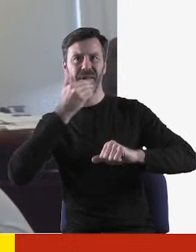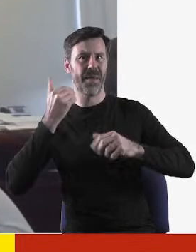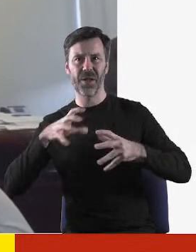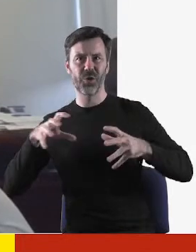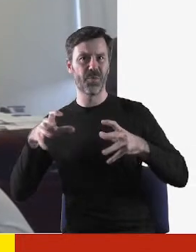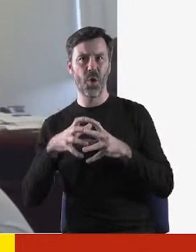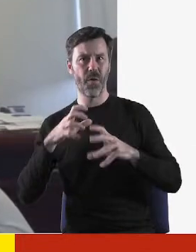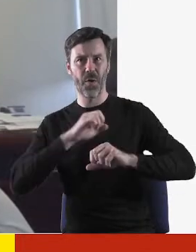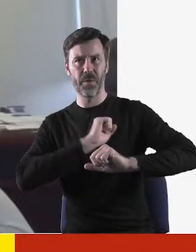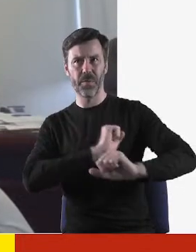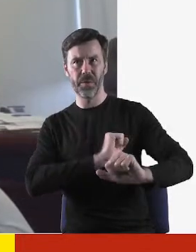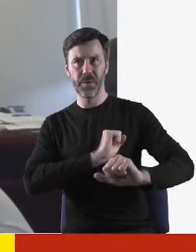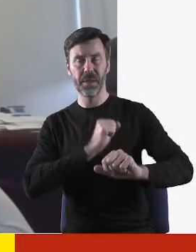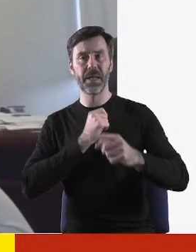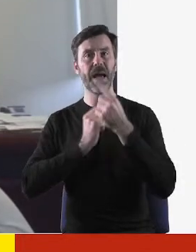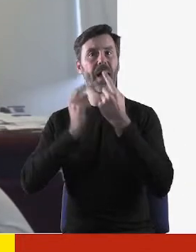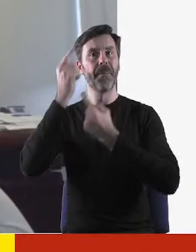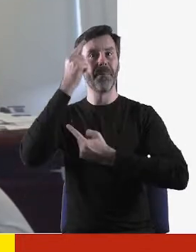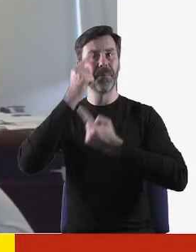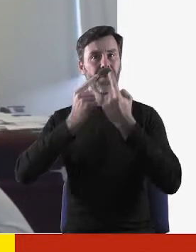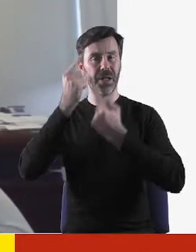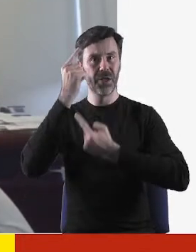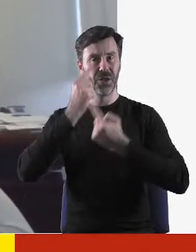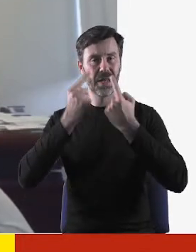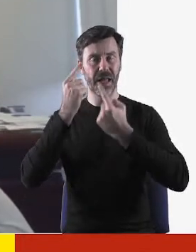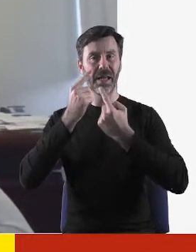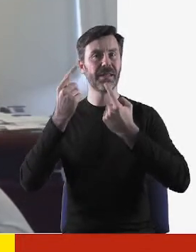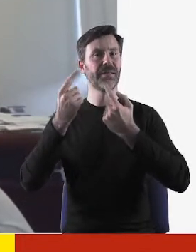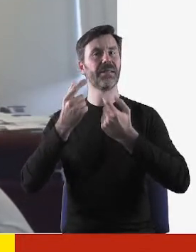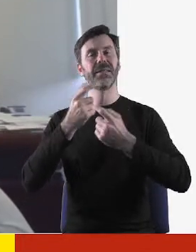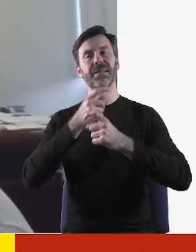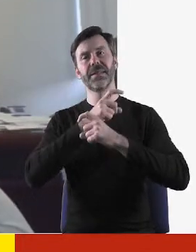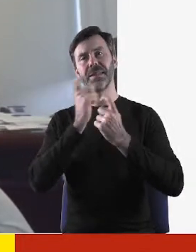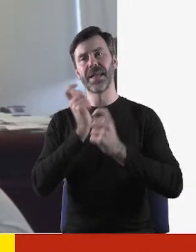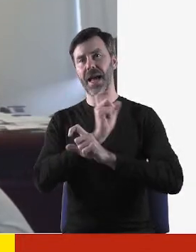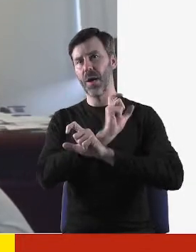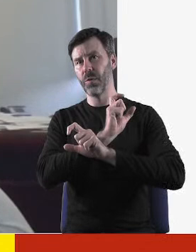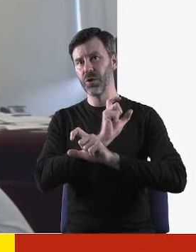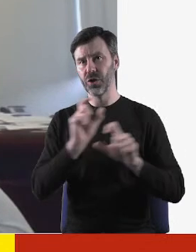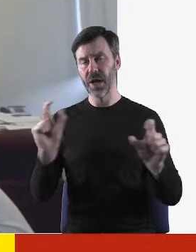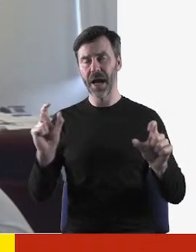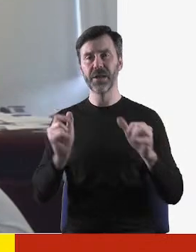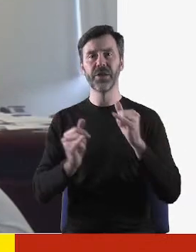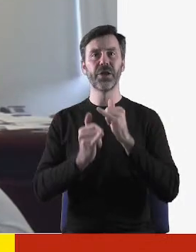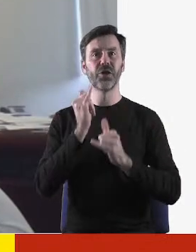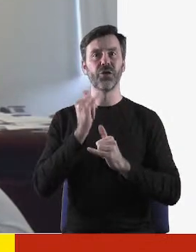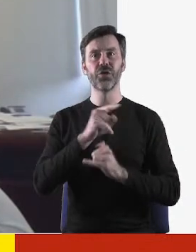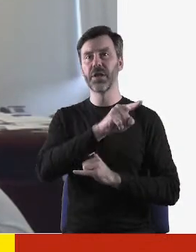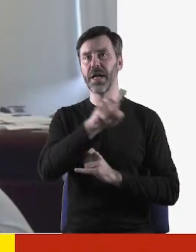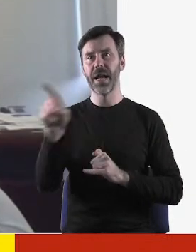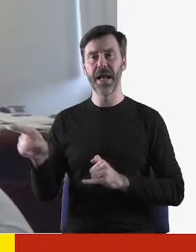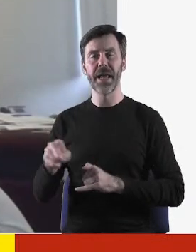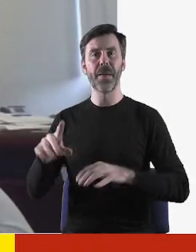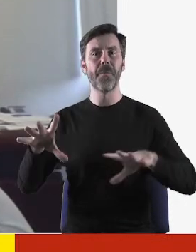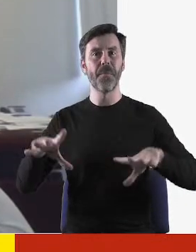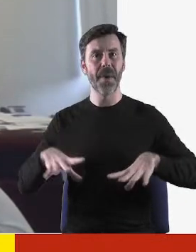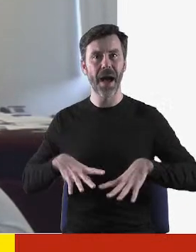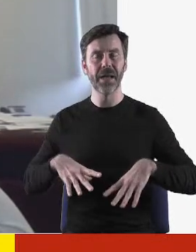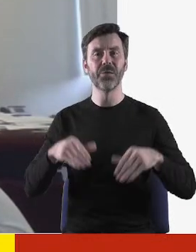Więc myślę, że cały czas wszędzie, gdzie jest tylko taka możliwość, gdzie Państwo jesteście w